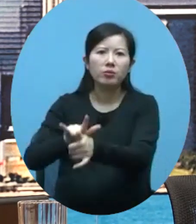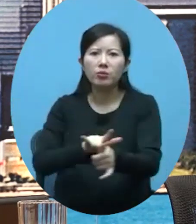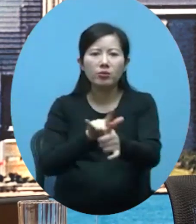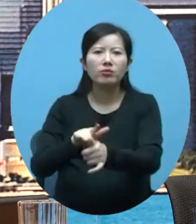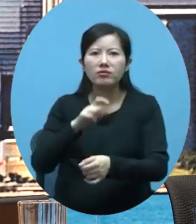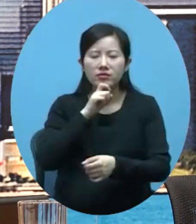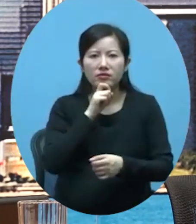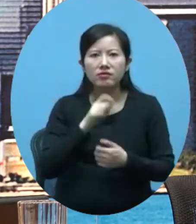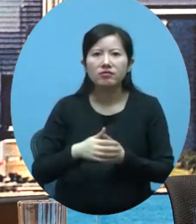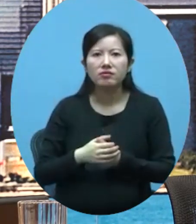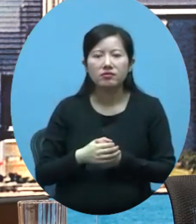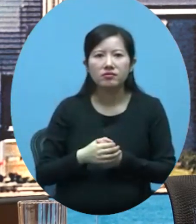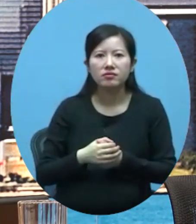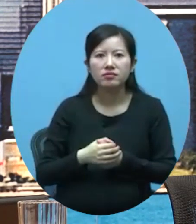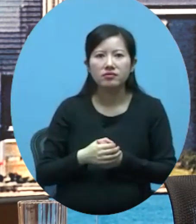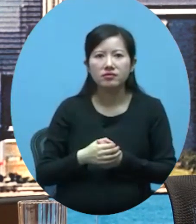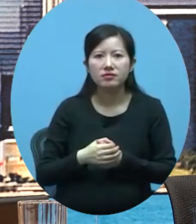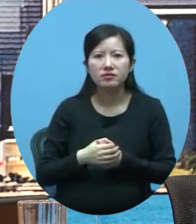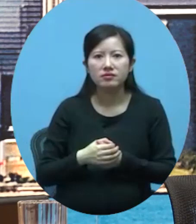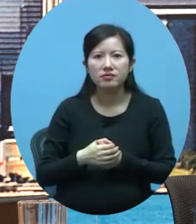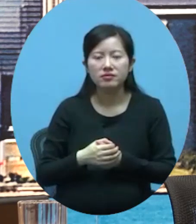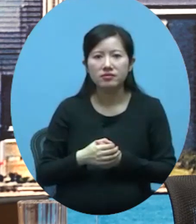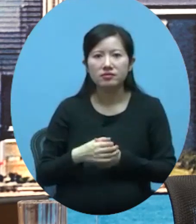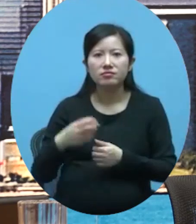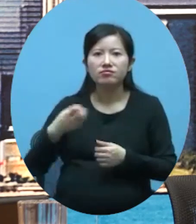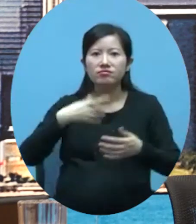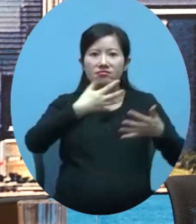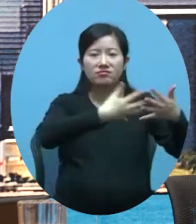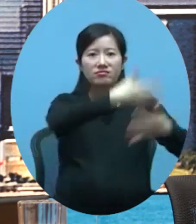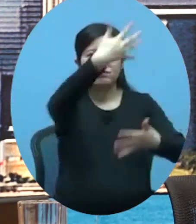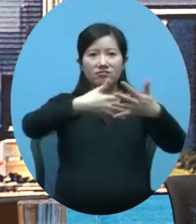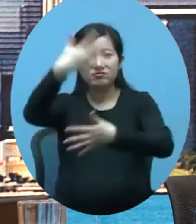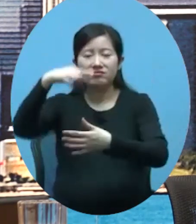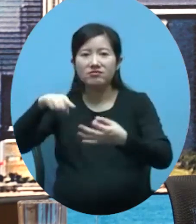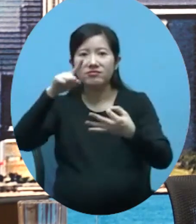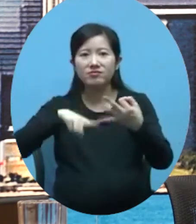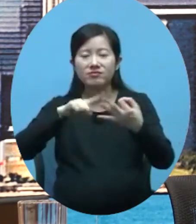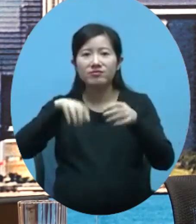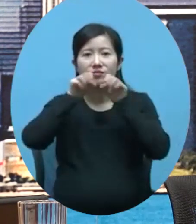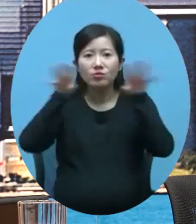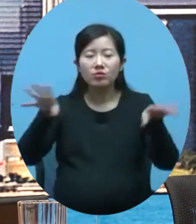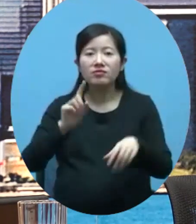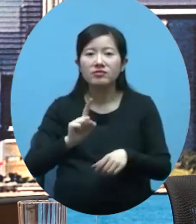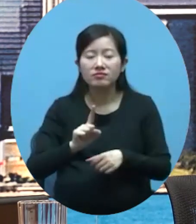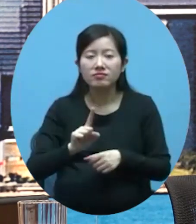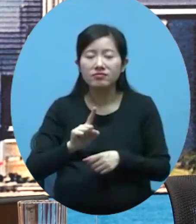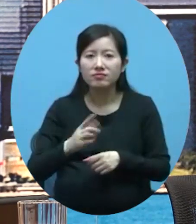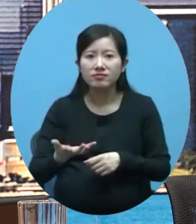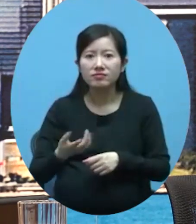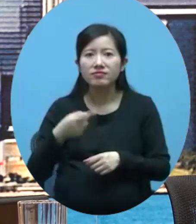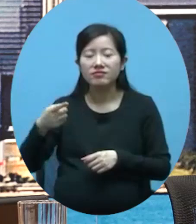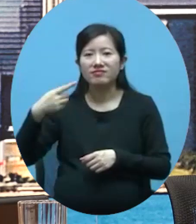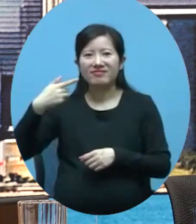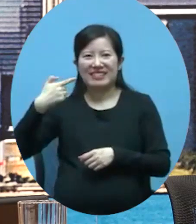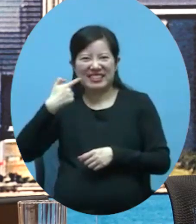那另外就是關於那個印醫的建築物會公開在那個新的2月8號實行那個強